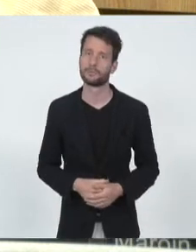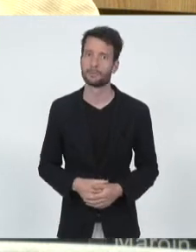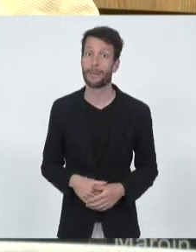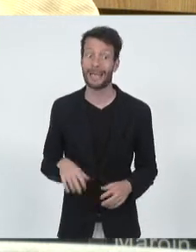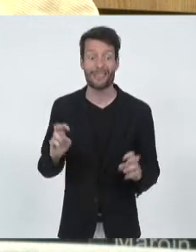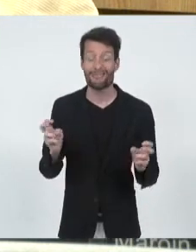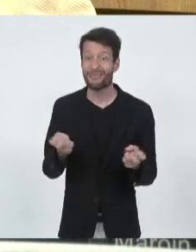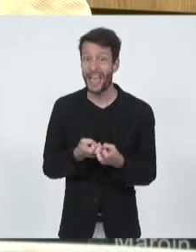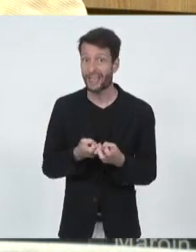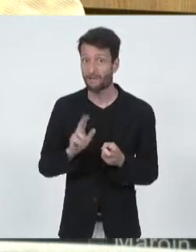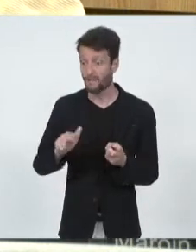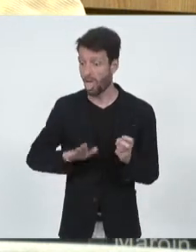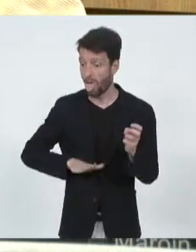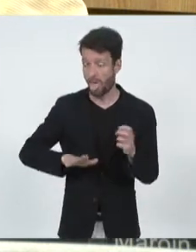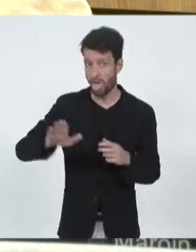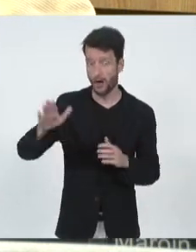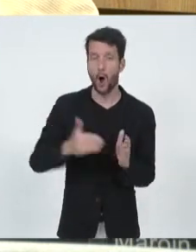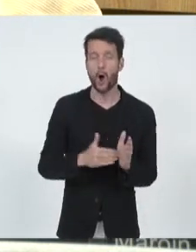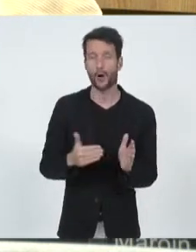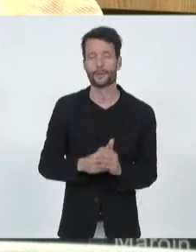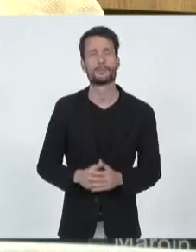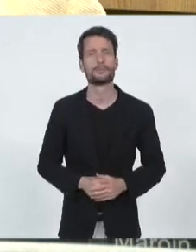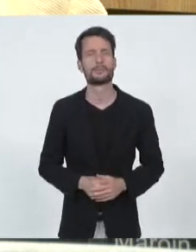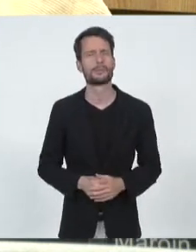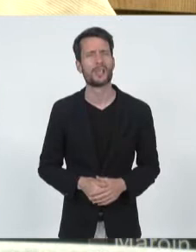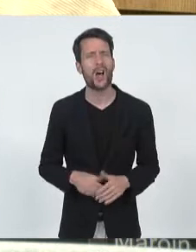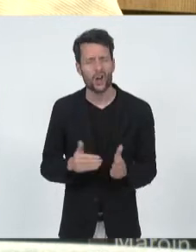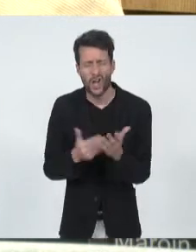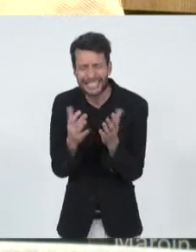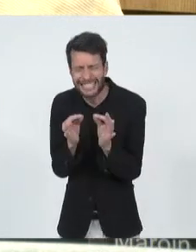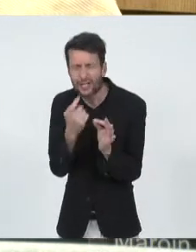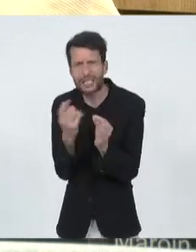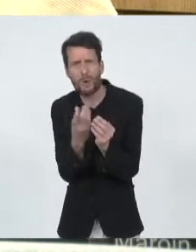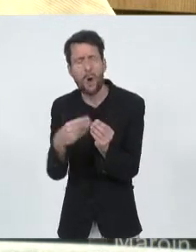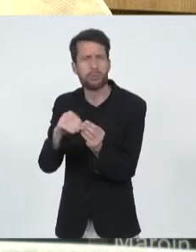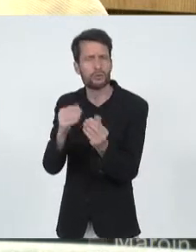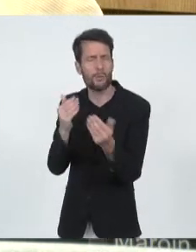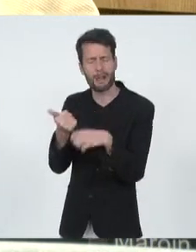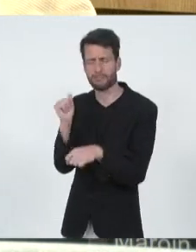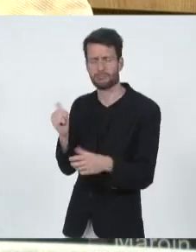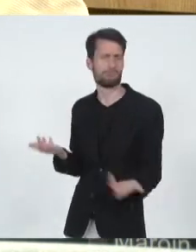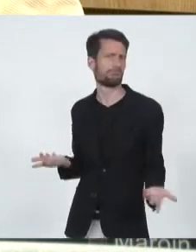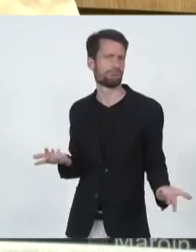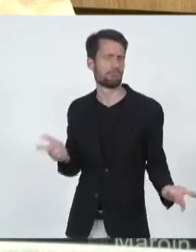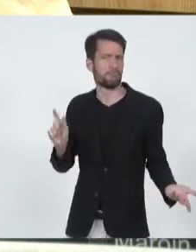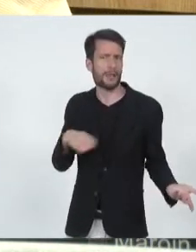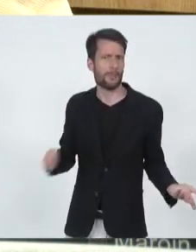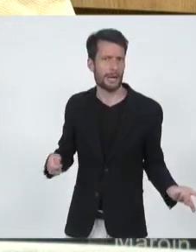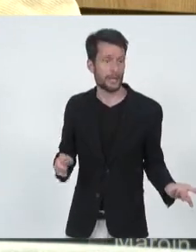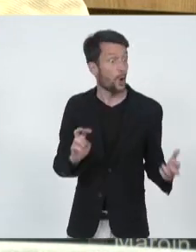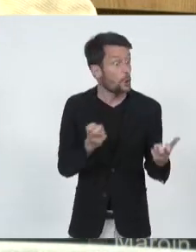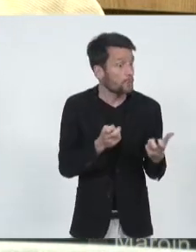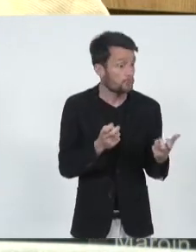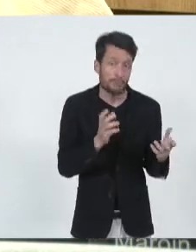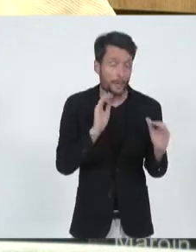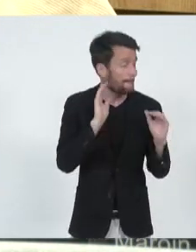aussi augmenter à proportion. Rien ne justifie cette énième hausse de 10 centimes d'euros par rapport à l'année précédente, y compris l'inflation qui, si on